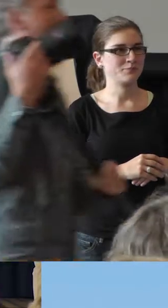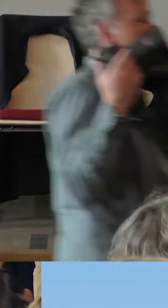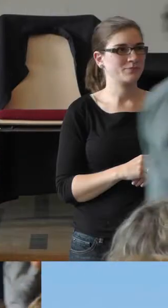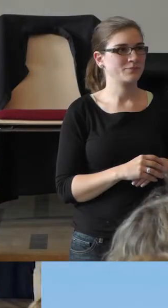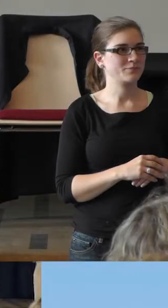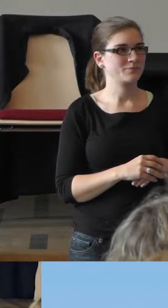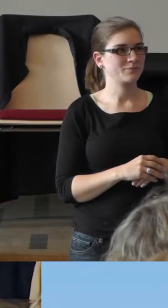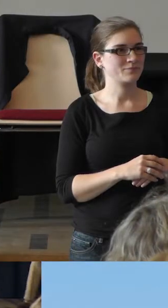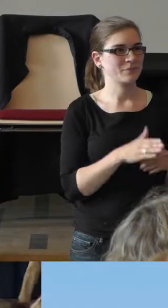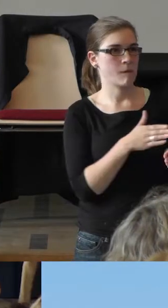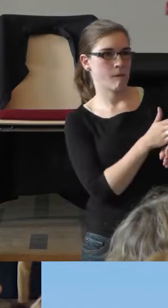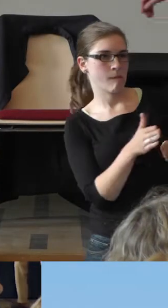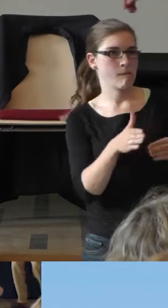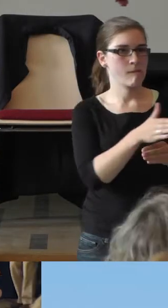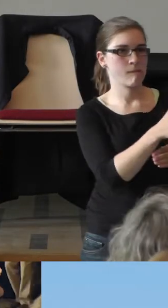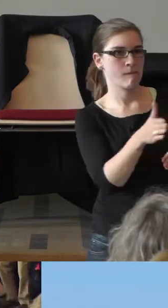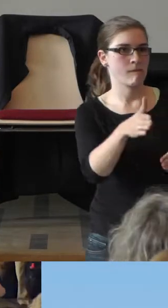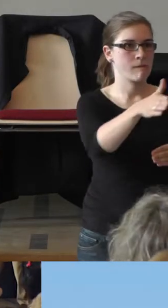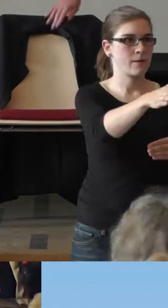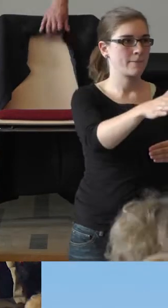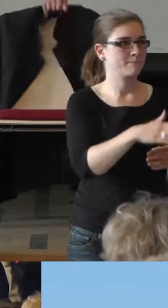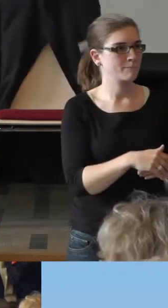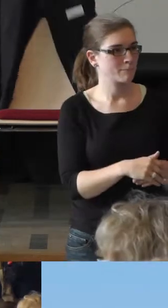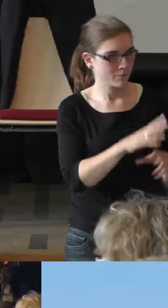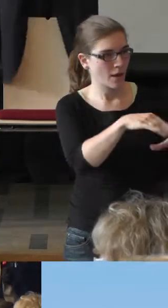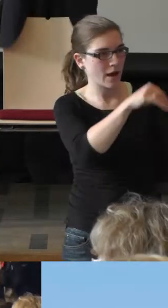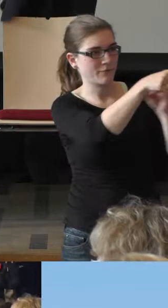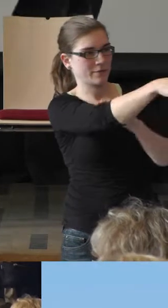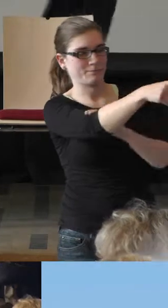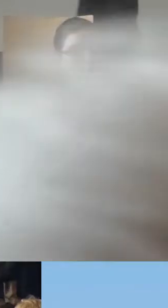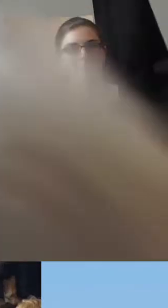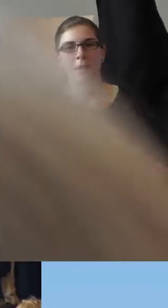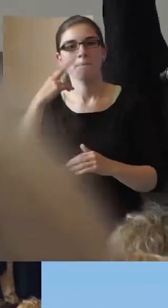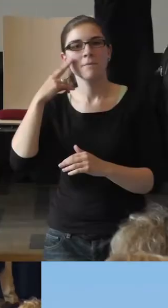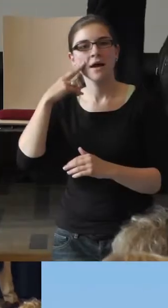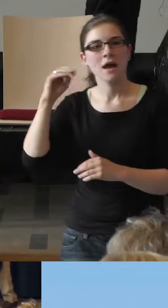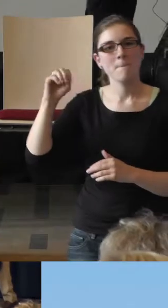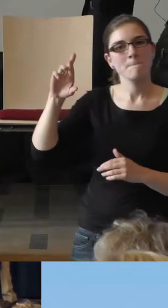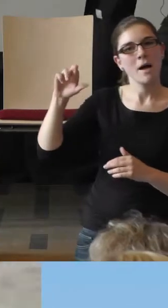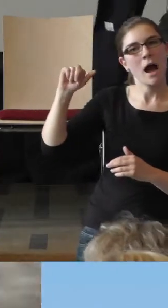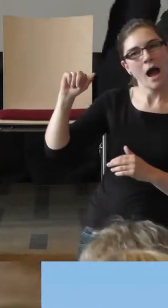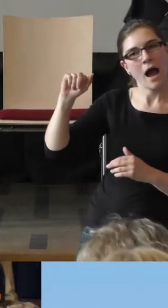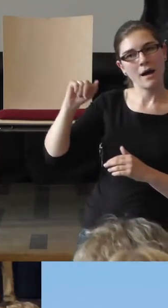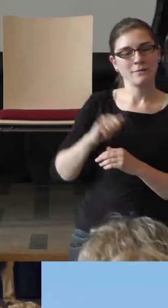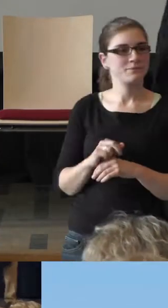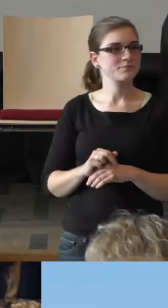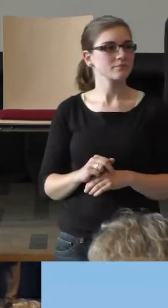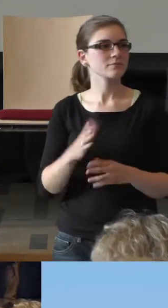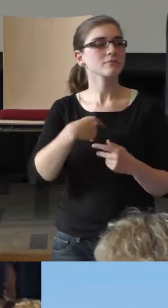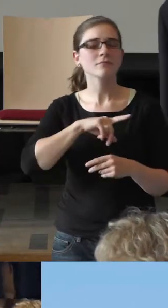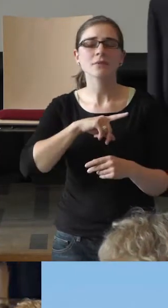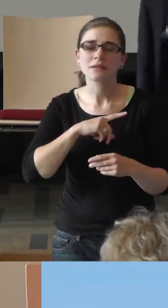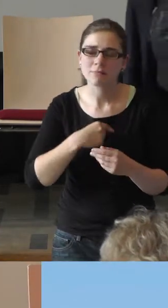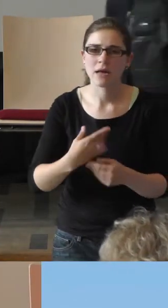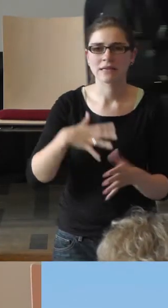Beberschiffchen hier hin und her mache, dann wird das gar nichts mehr. Wollen wir anfangen? Ja, mein Name ist Mar, ich habe eine gesicherte Diagnose und